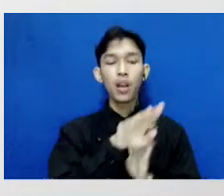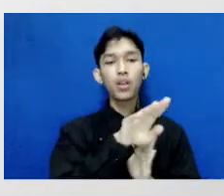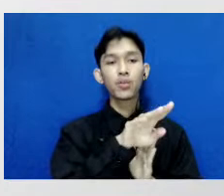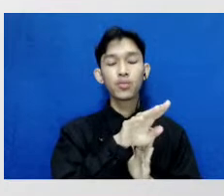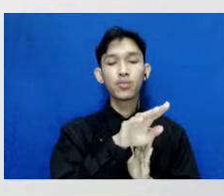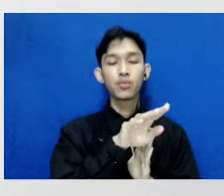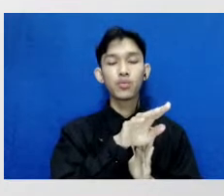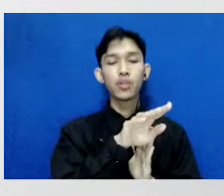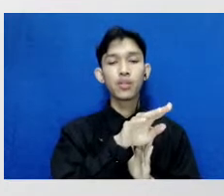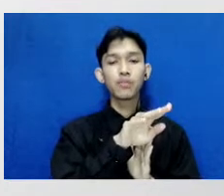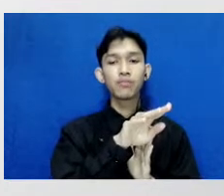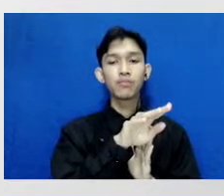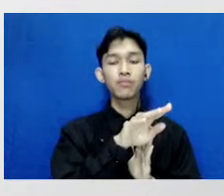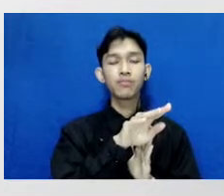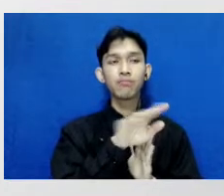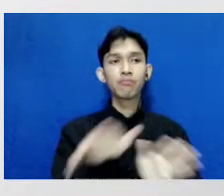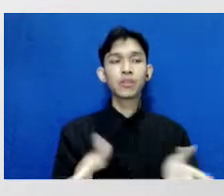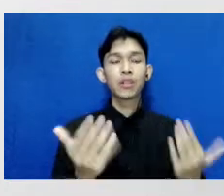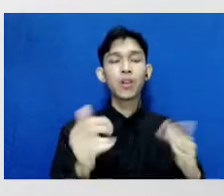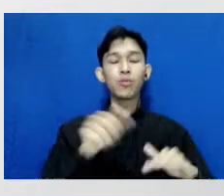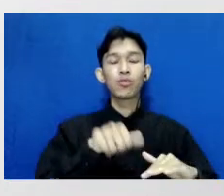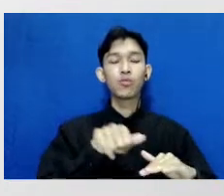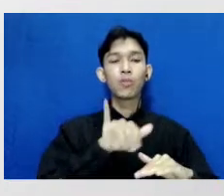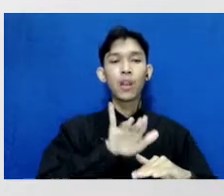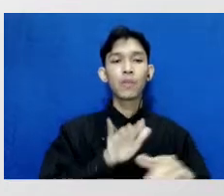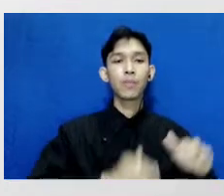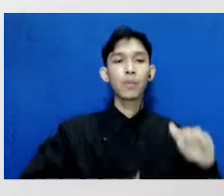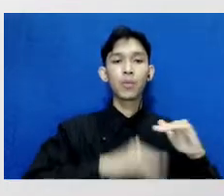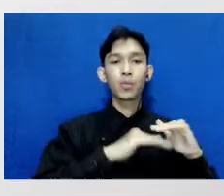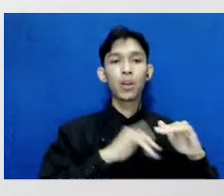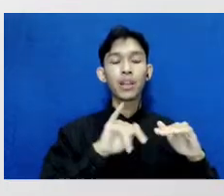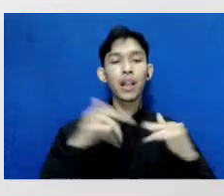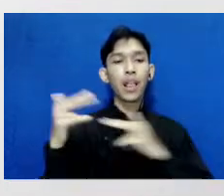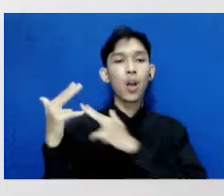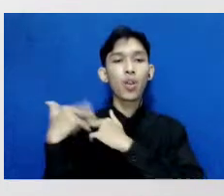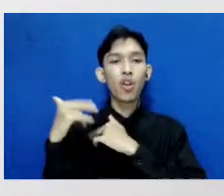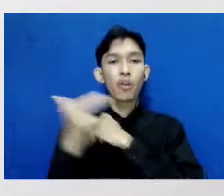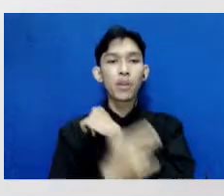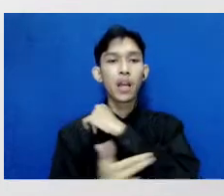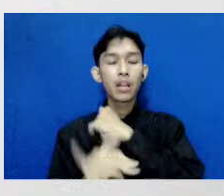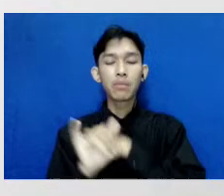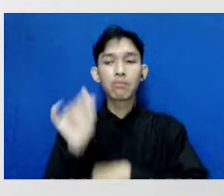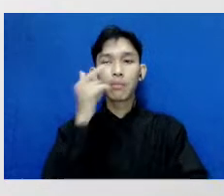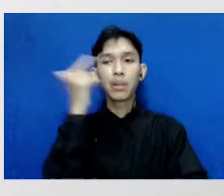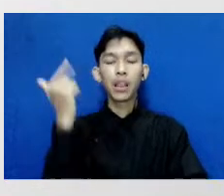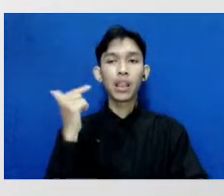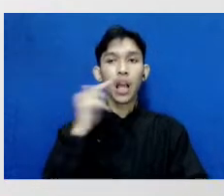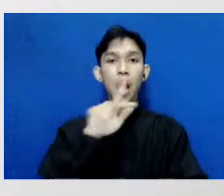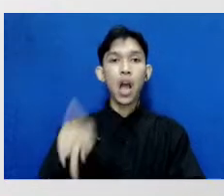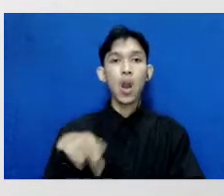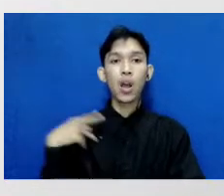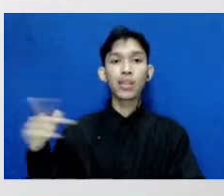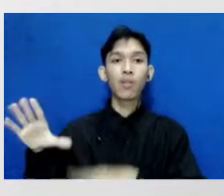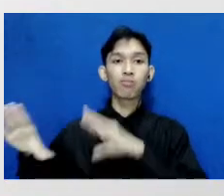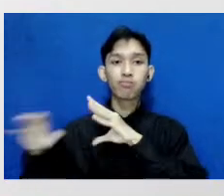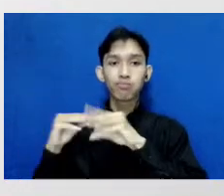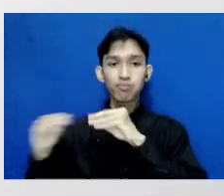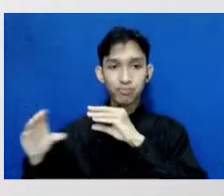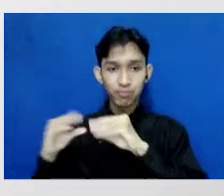hukum, dan pemenuhannya, itu menjadi tanggung jawab negara, terutama pemerintah. Kalau kita bicara